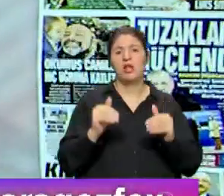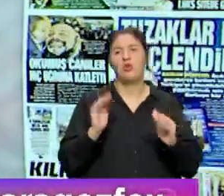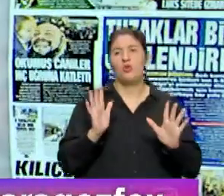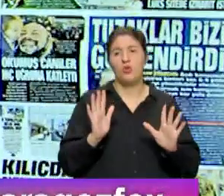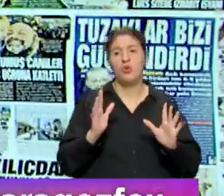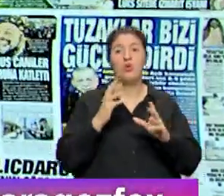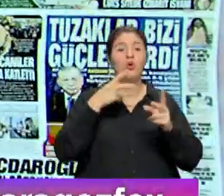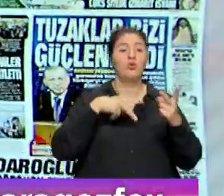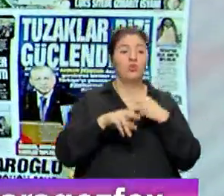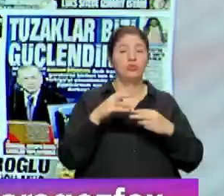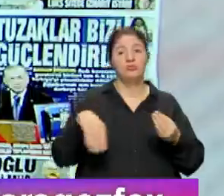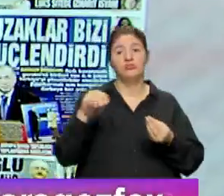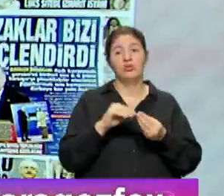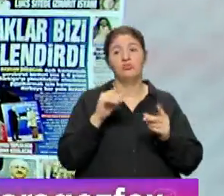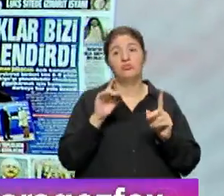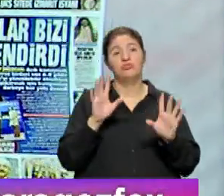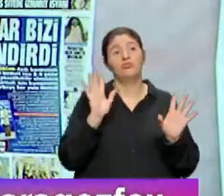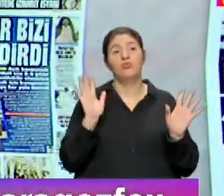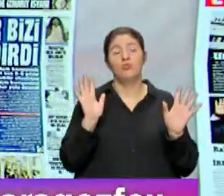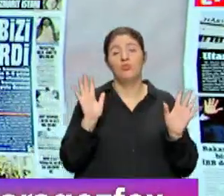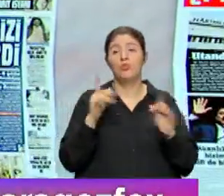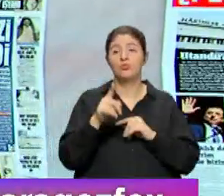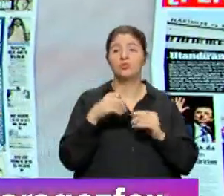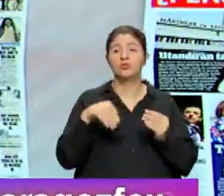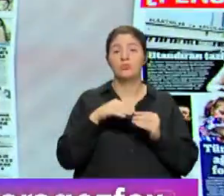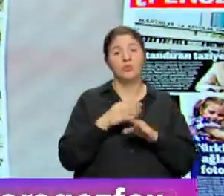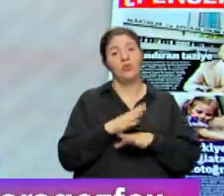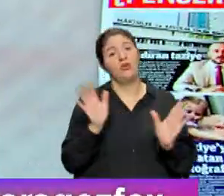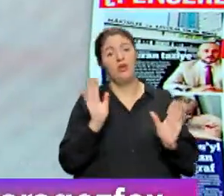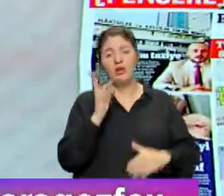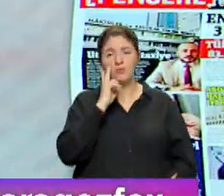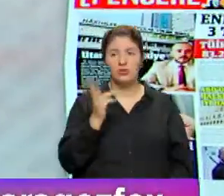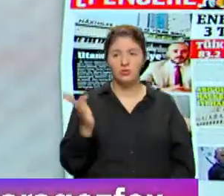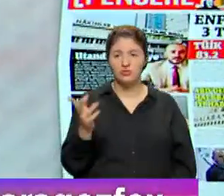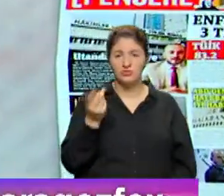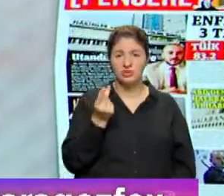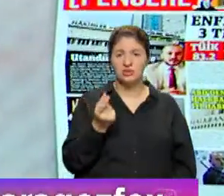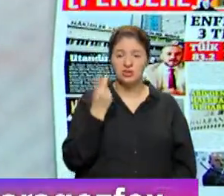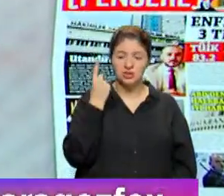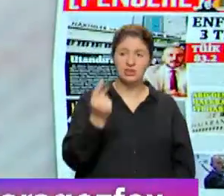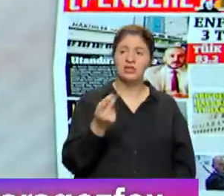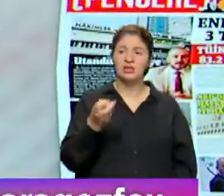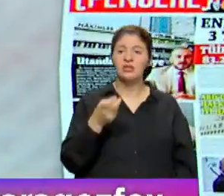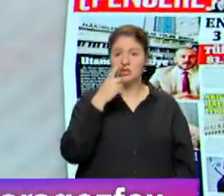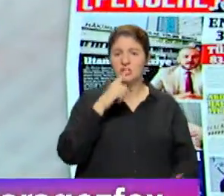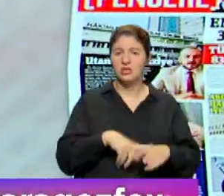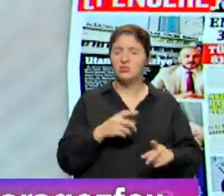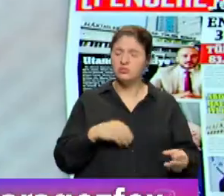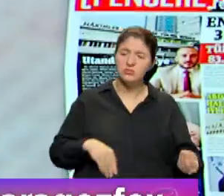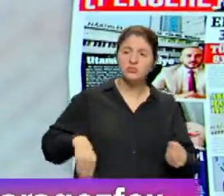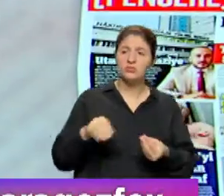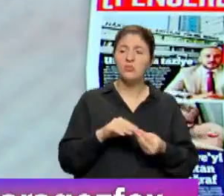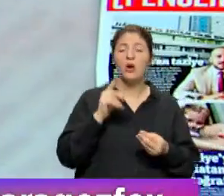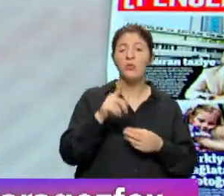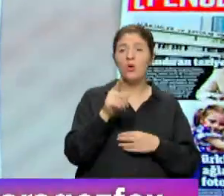Toplu taşımaya ulaşım Hani bu da yapılan zamlar doğru değil e bakıyorsunuz hızlı tren inanılmaz zamlar geldi ama